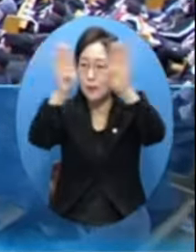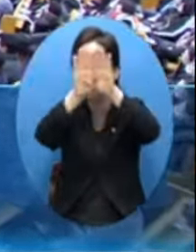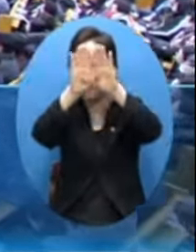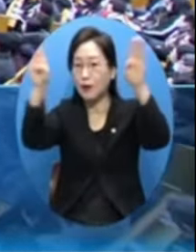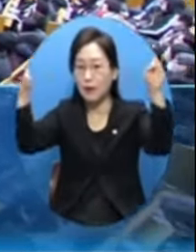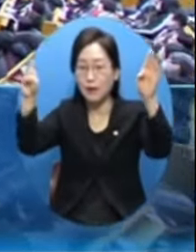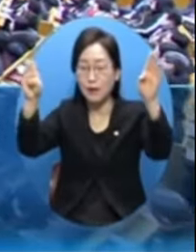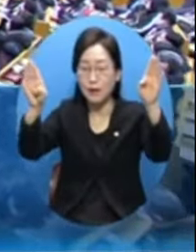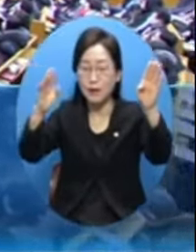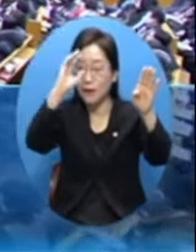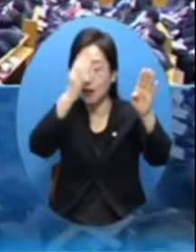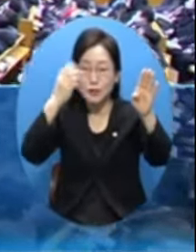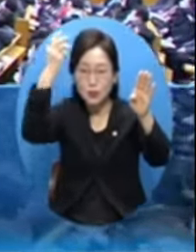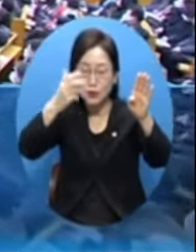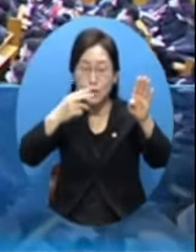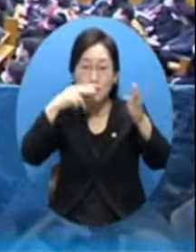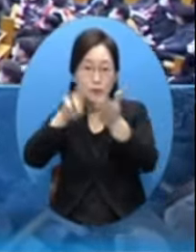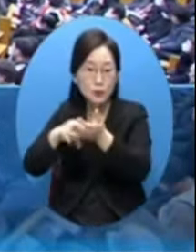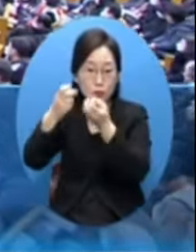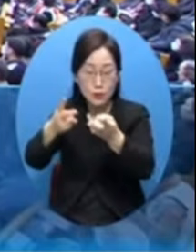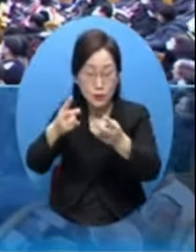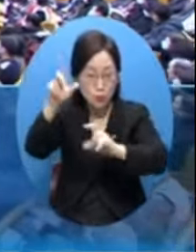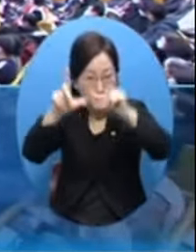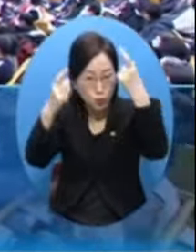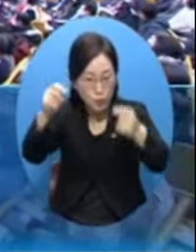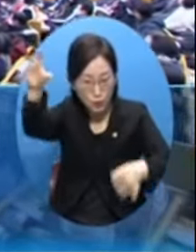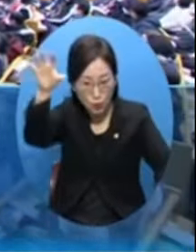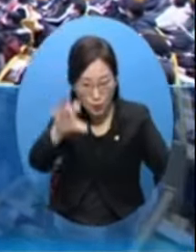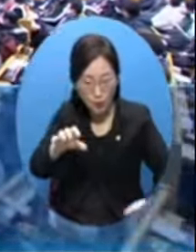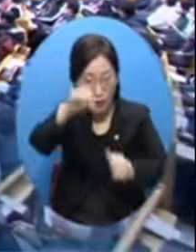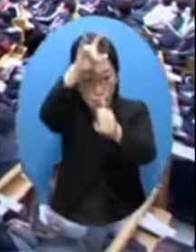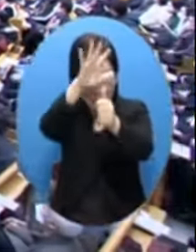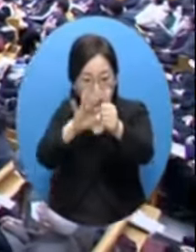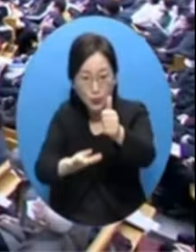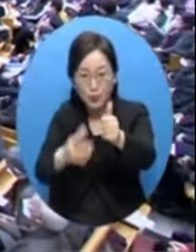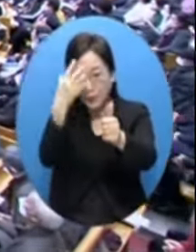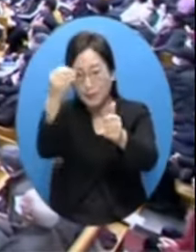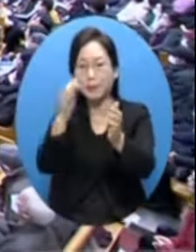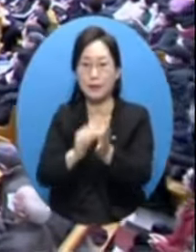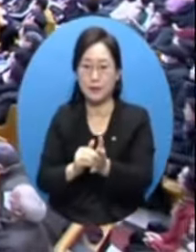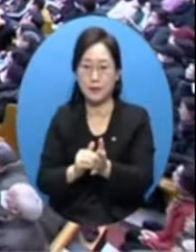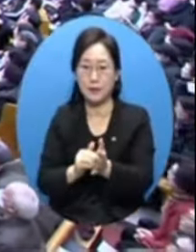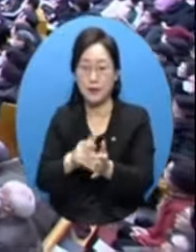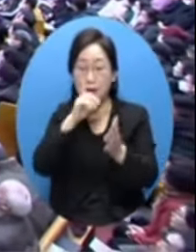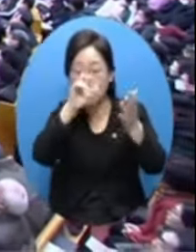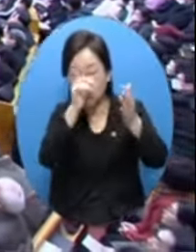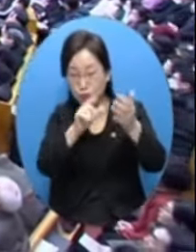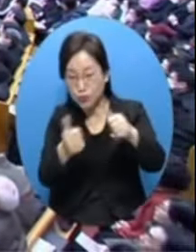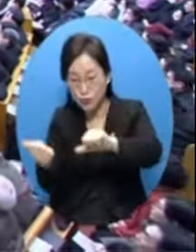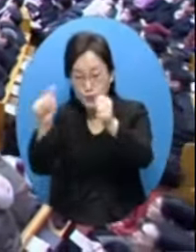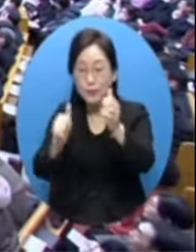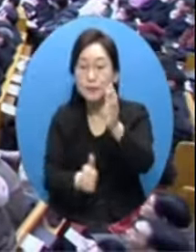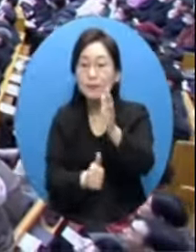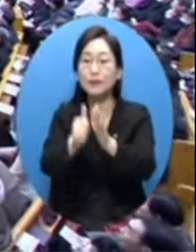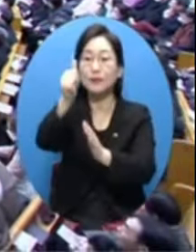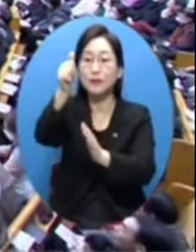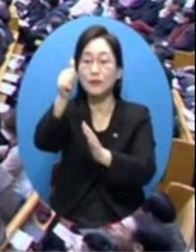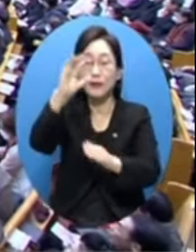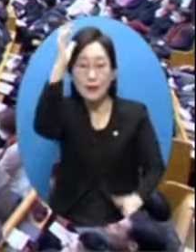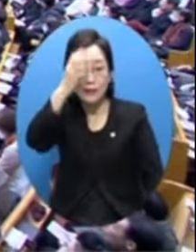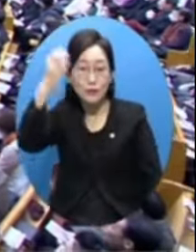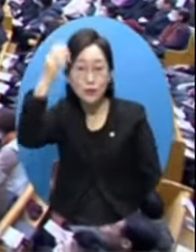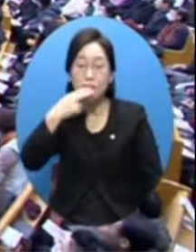성령이 비둘기같이 자기에게 내려오심 보시더니 침 받고 물에서 나오실 때 성령이